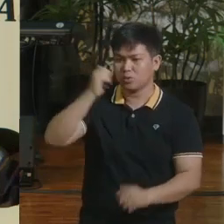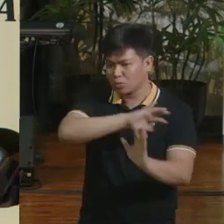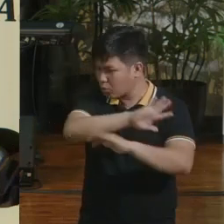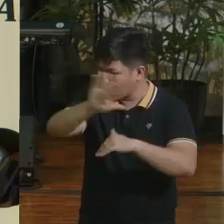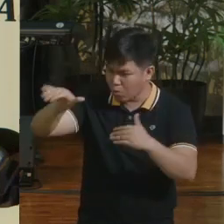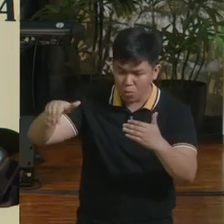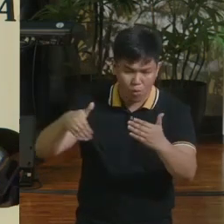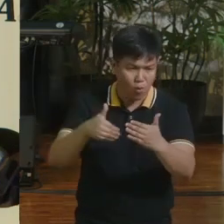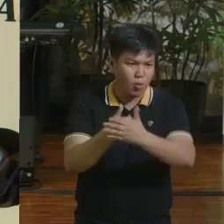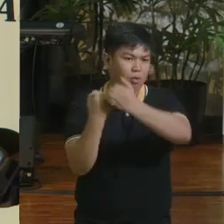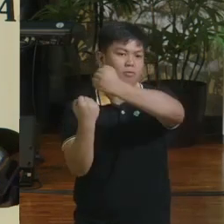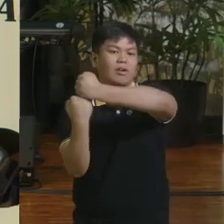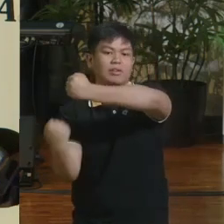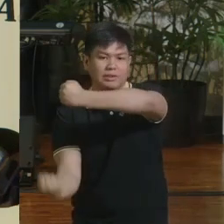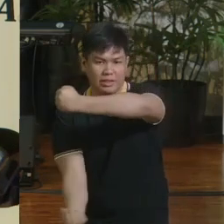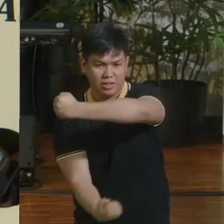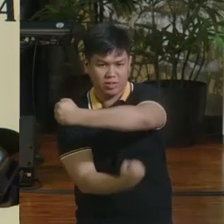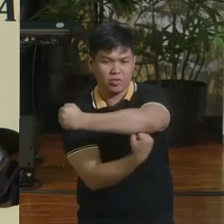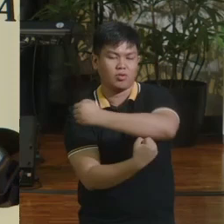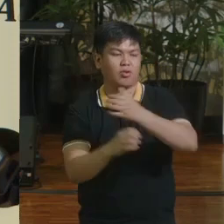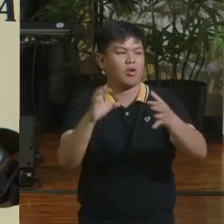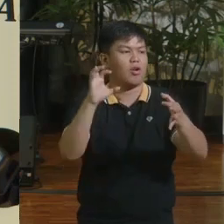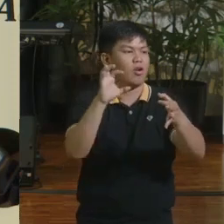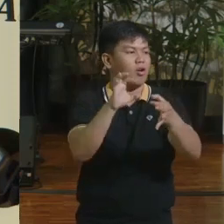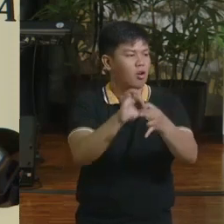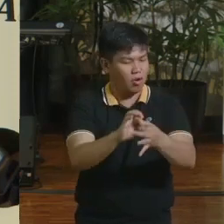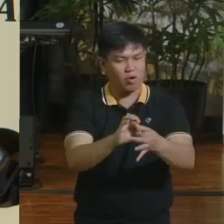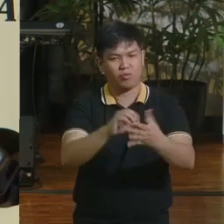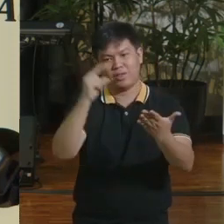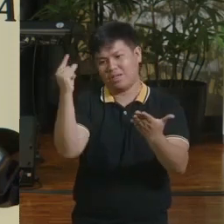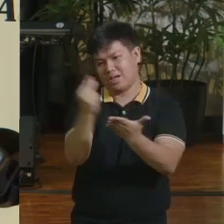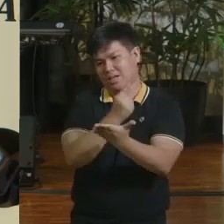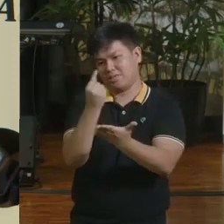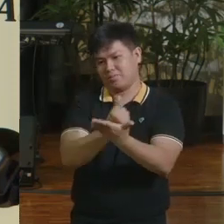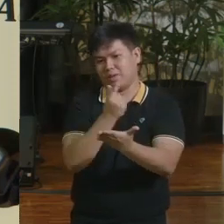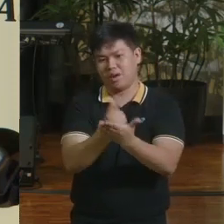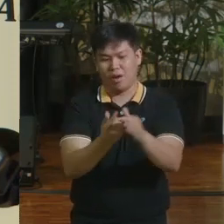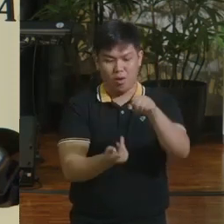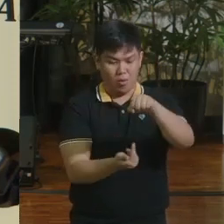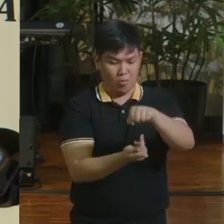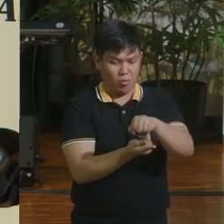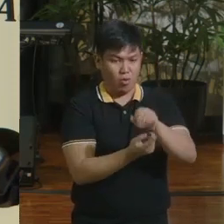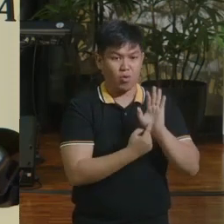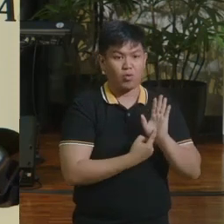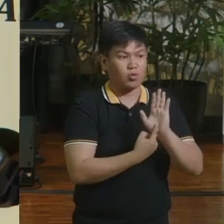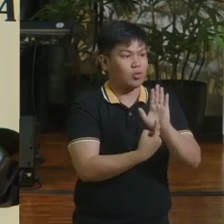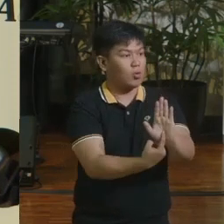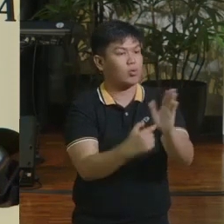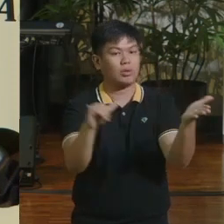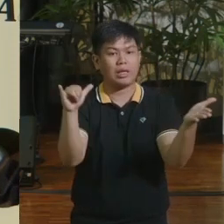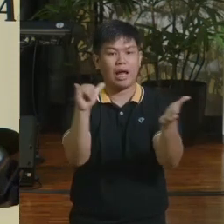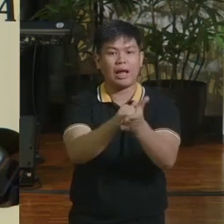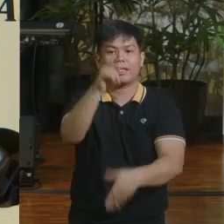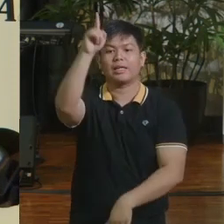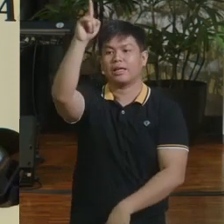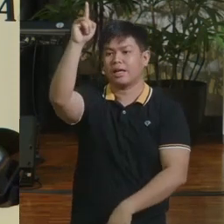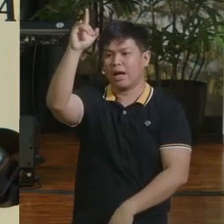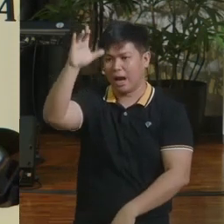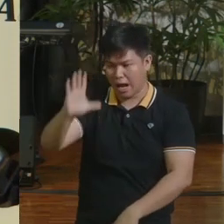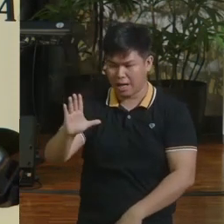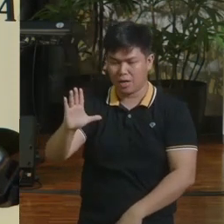ang katotohanan ng Ebanghelyo. Ipapakita ni Paul na ang Diyos ang